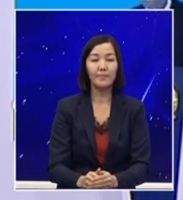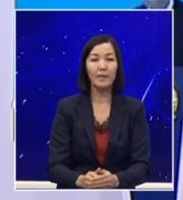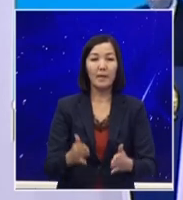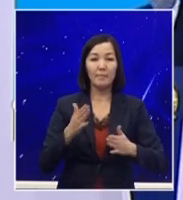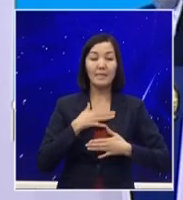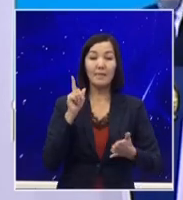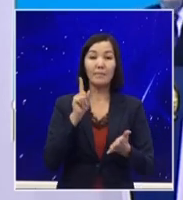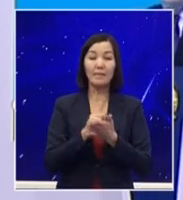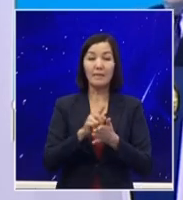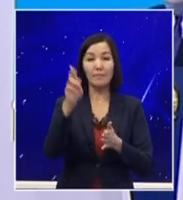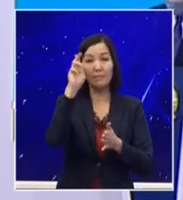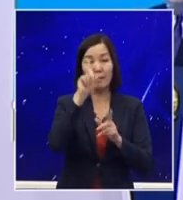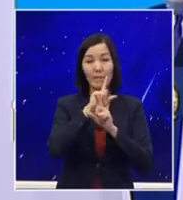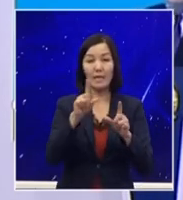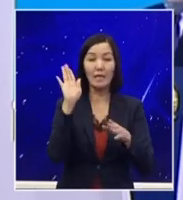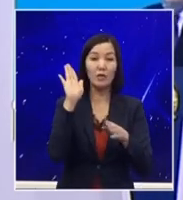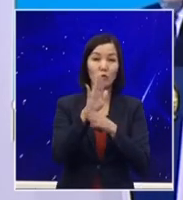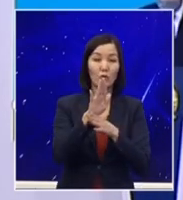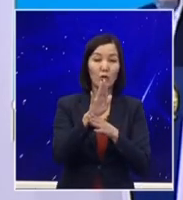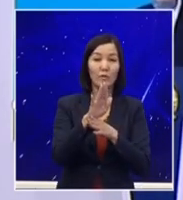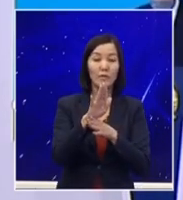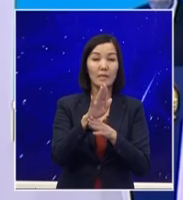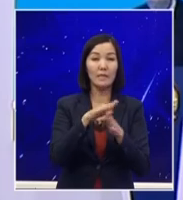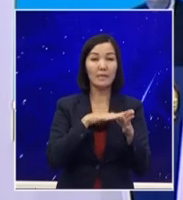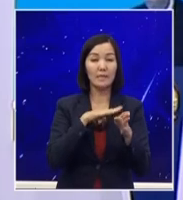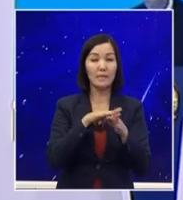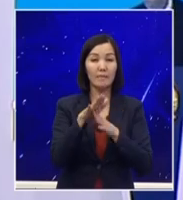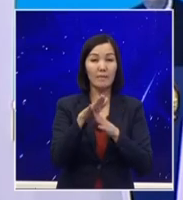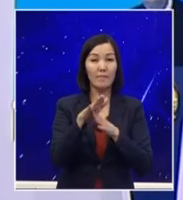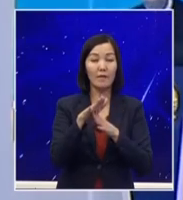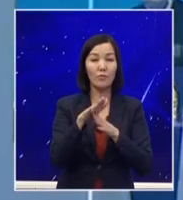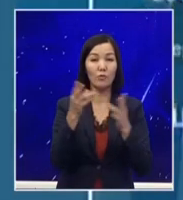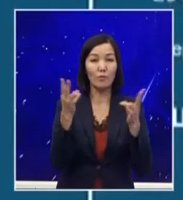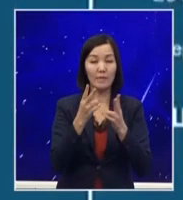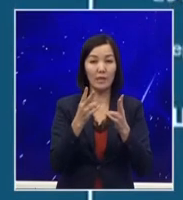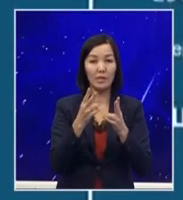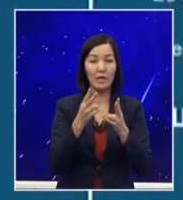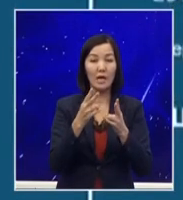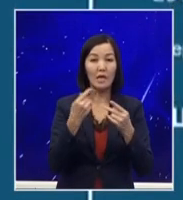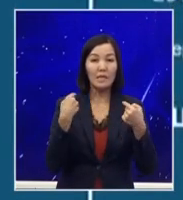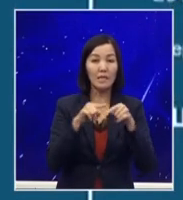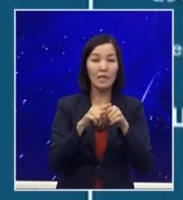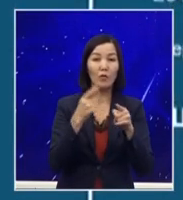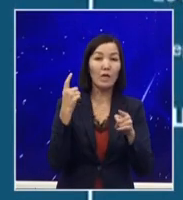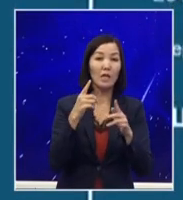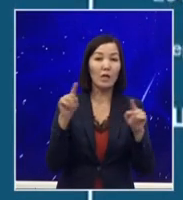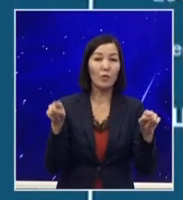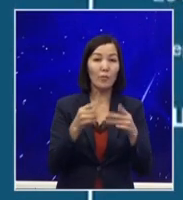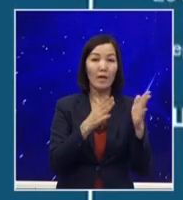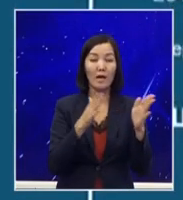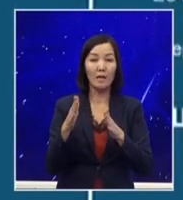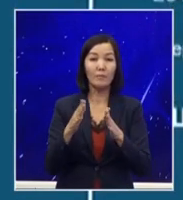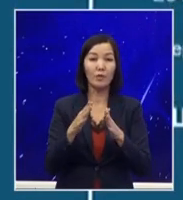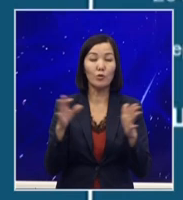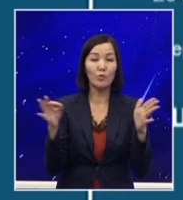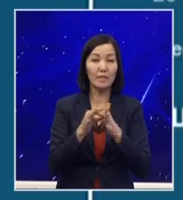Біздің міндетіміз мемлекет басшысының жолдауындағы тапсырмаға сәйкес әр тараптандырылған және технологияланған экономиканы қалыптастыру. Осы